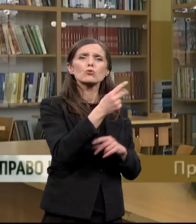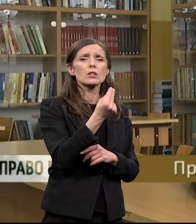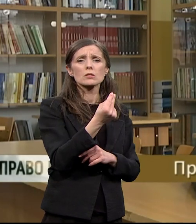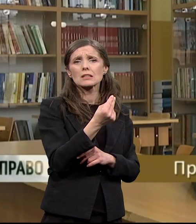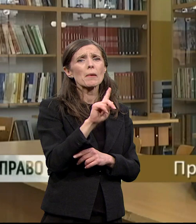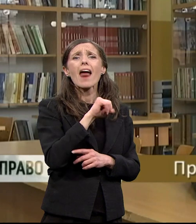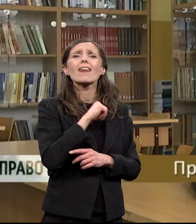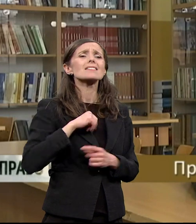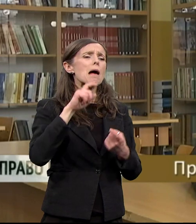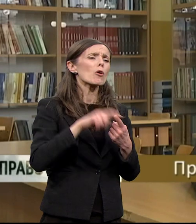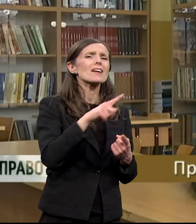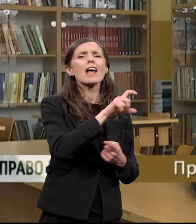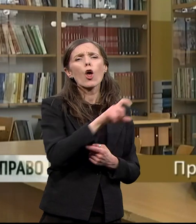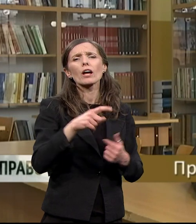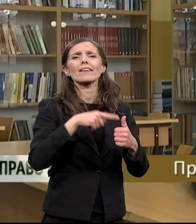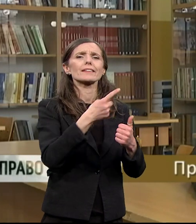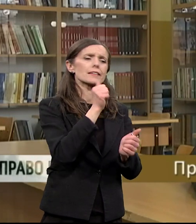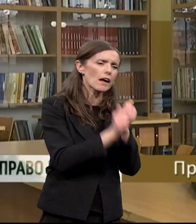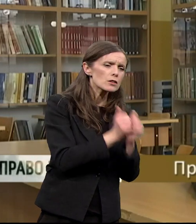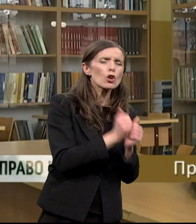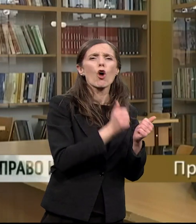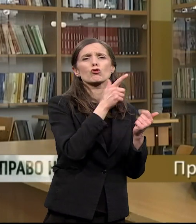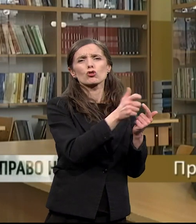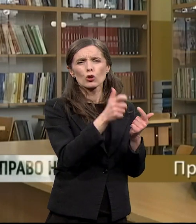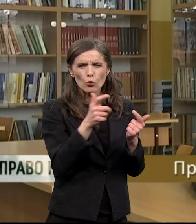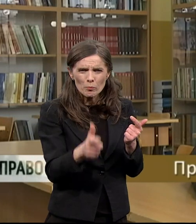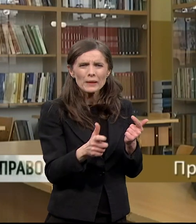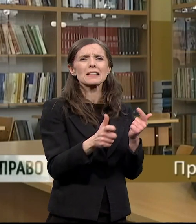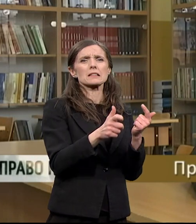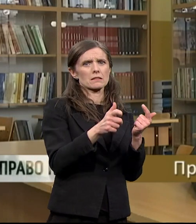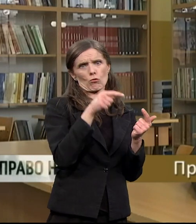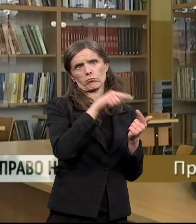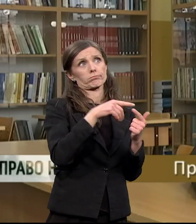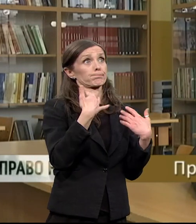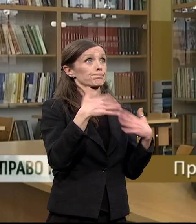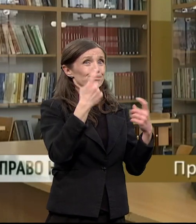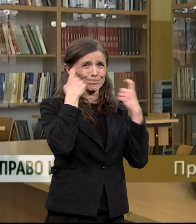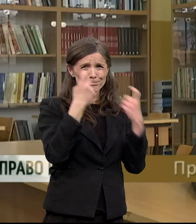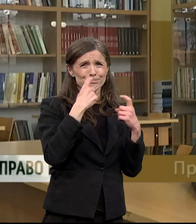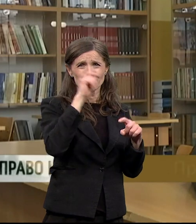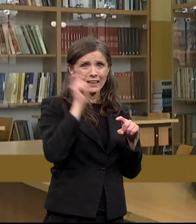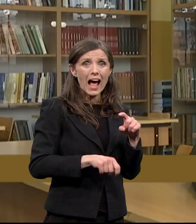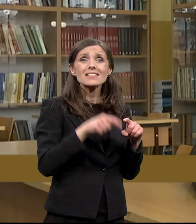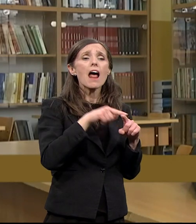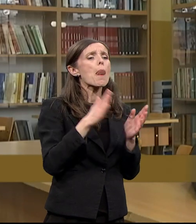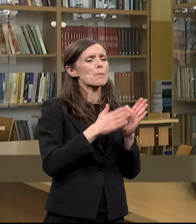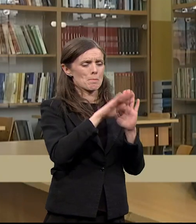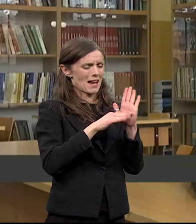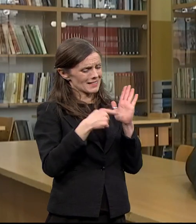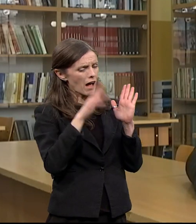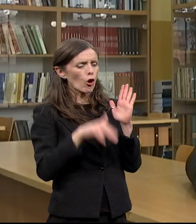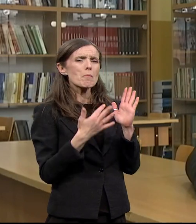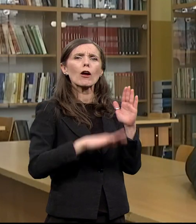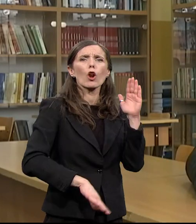svedoci smo toga da se oni danas, Srbi danas osuđuju na drakonske zatvorske kazne, čak i iznad zakonskog